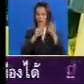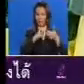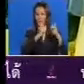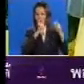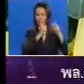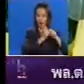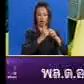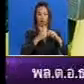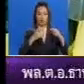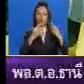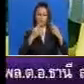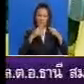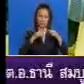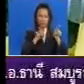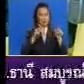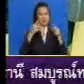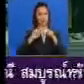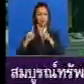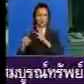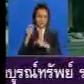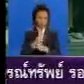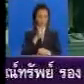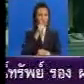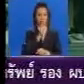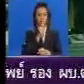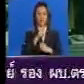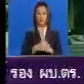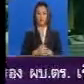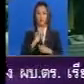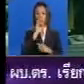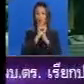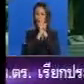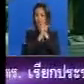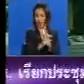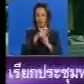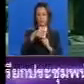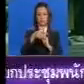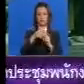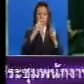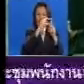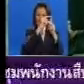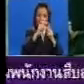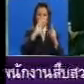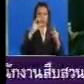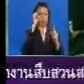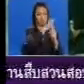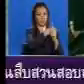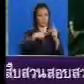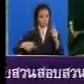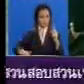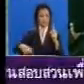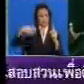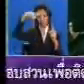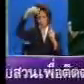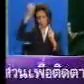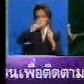ระหว่างข้าราชการกับประชาชนได้เป็นอย่างดียิ่งตรงกับพระราชดำรัสของพระบาทสมเด็จพระเจ้าอยู่หัวและสมเด็จพระนางเจ้าพ